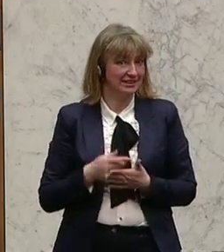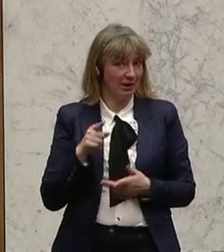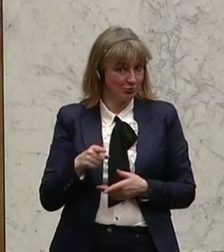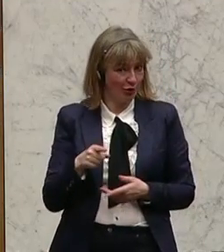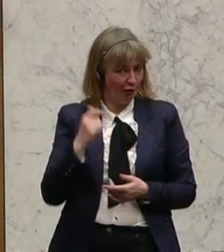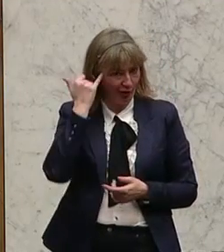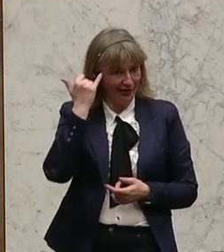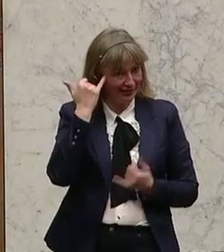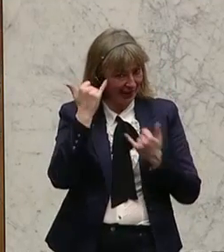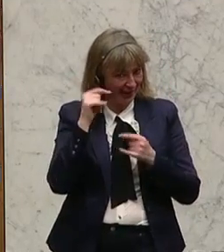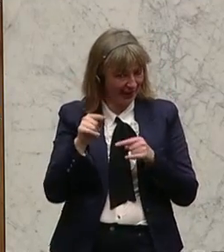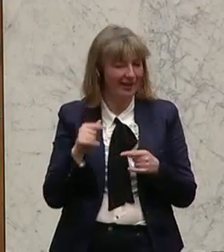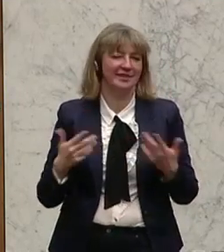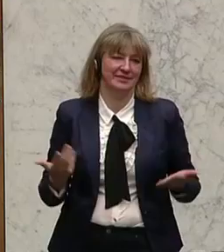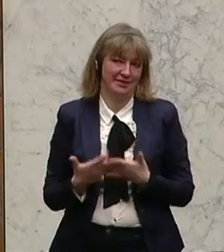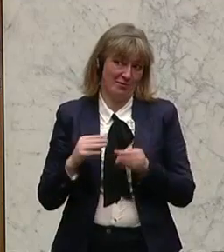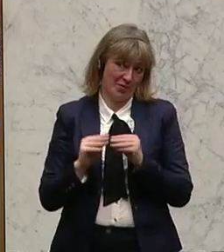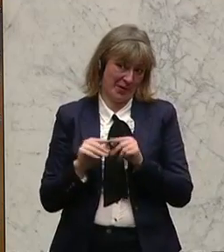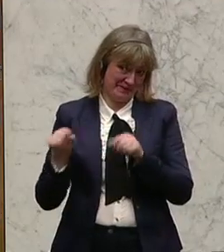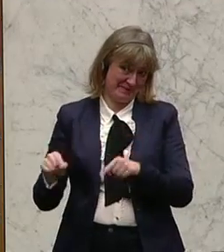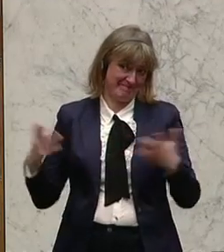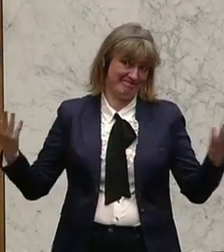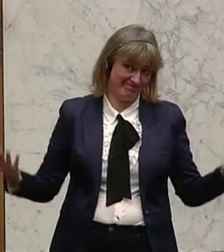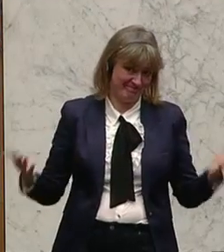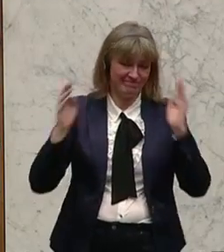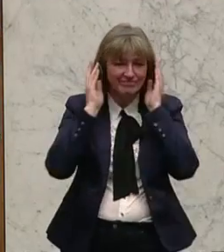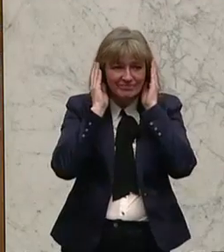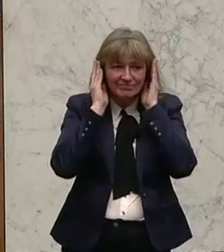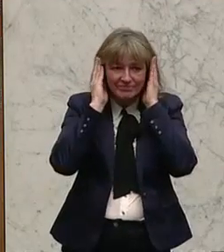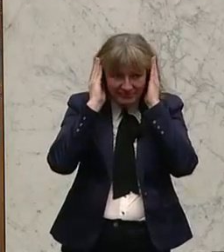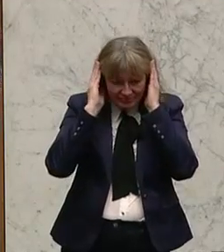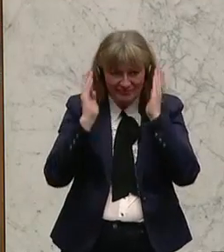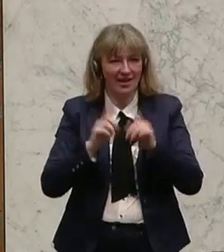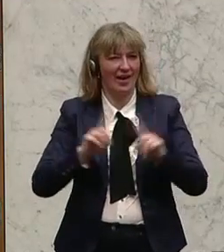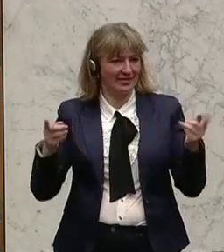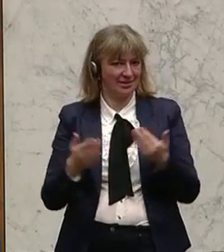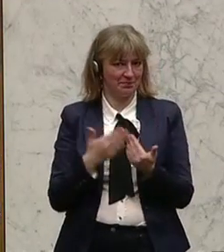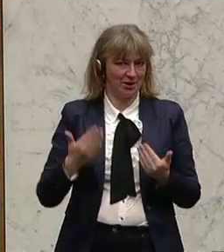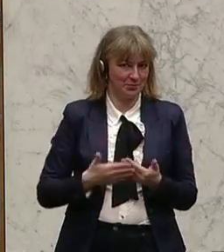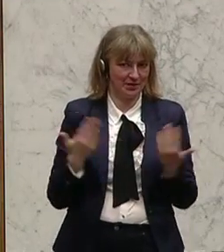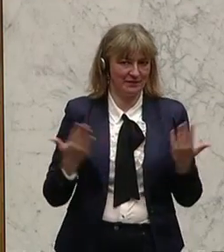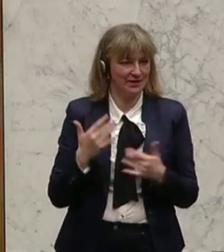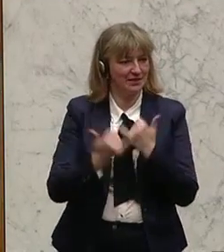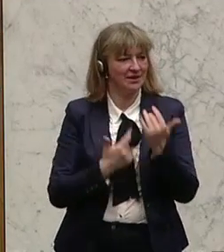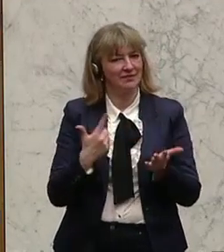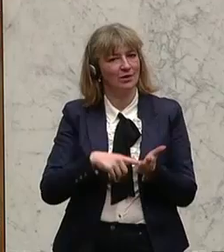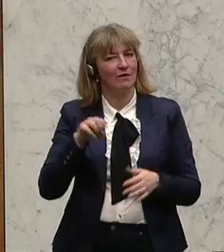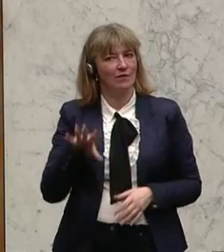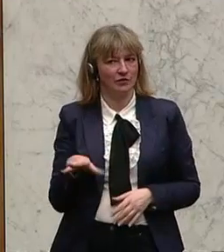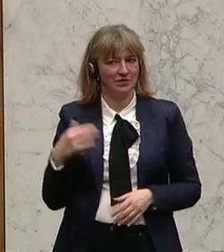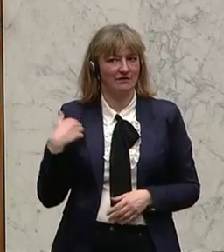Mechanismen sind das Problem, vor dem wir stehen. Und ein anderes Beispiel. Wir hatten im Jahr